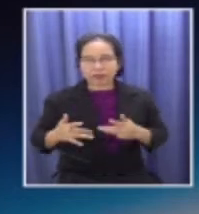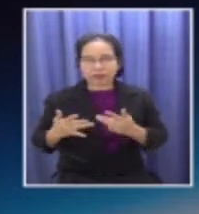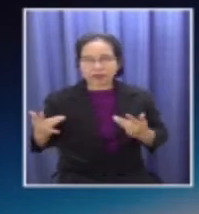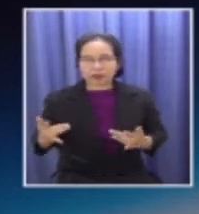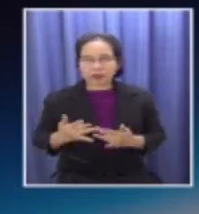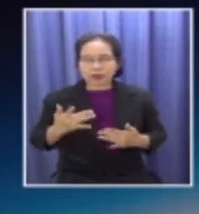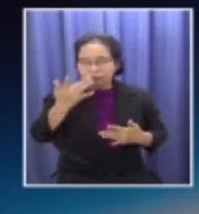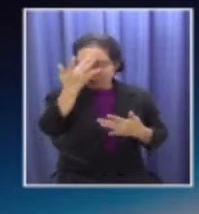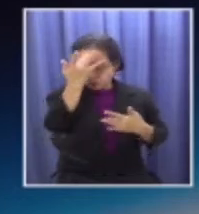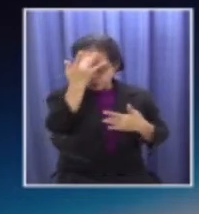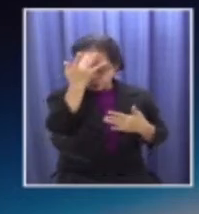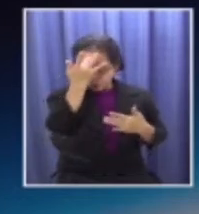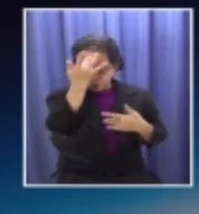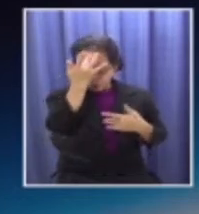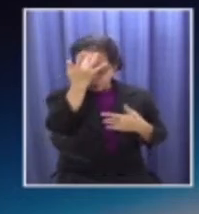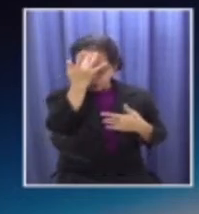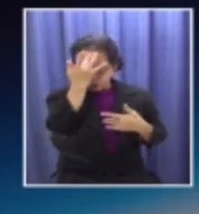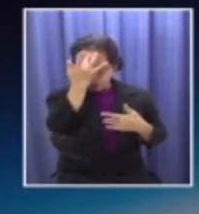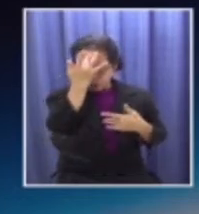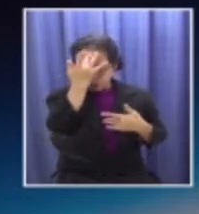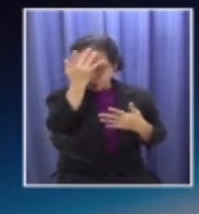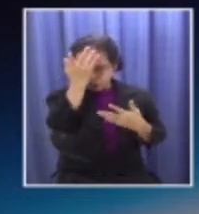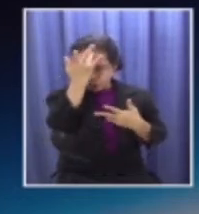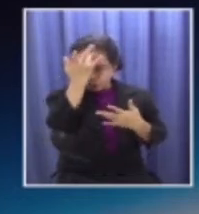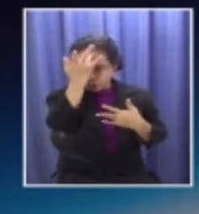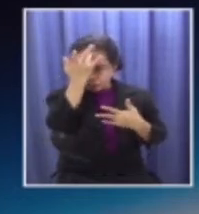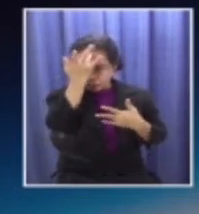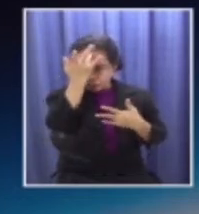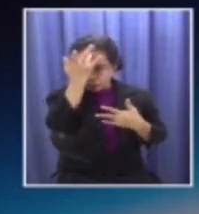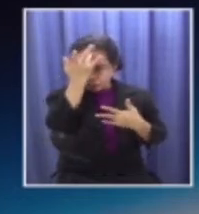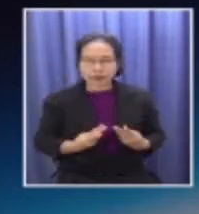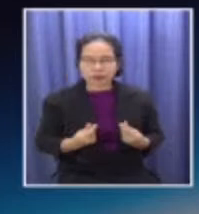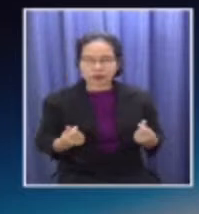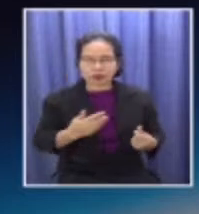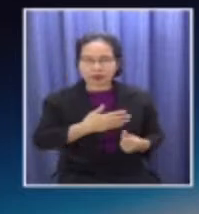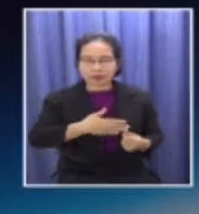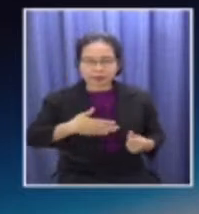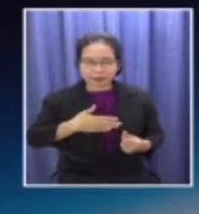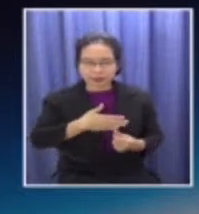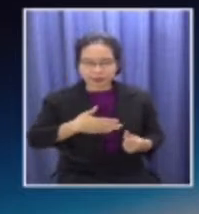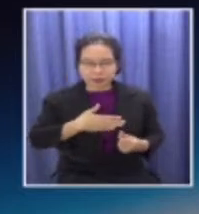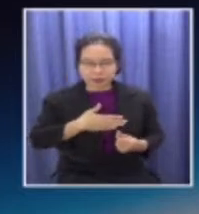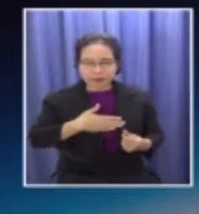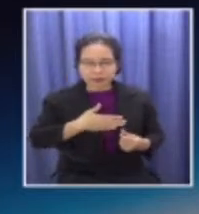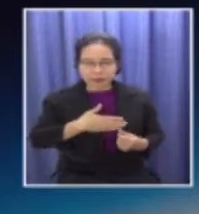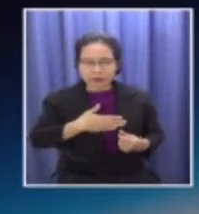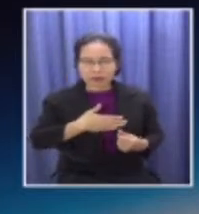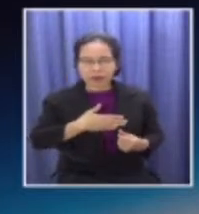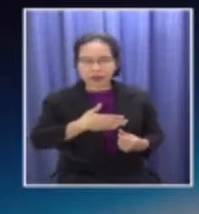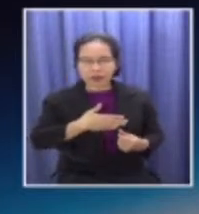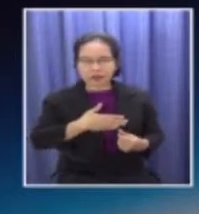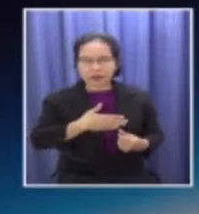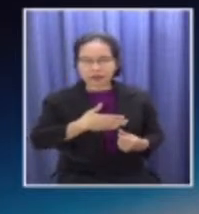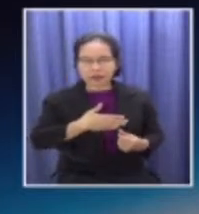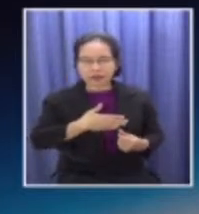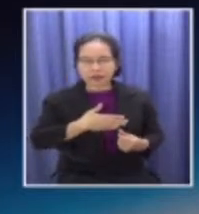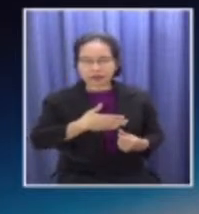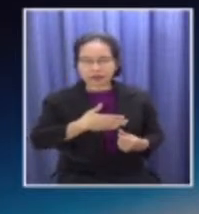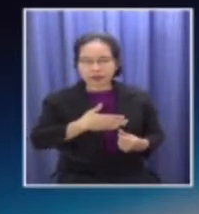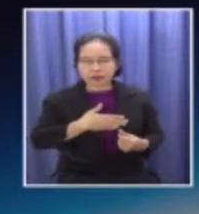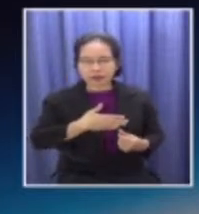nyina anamaye yasrawo se yen nyadawa